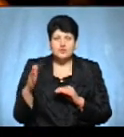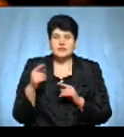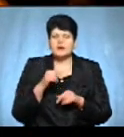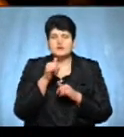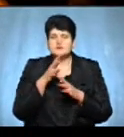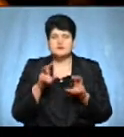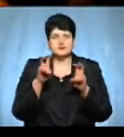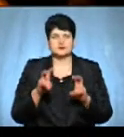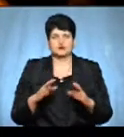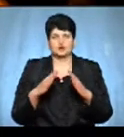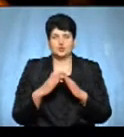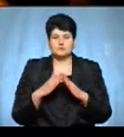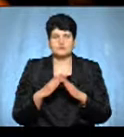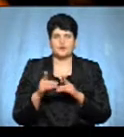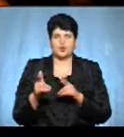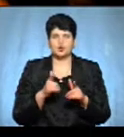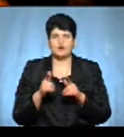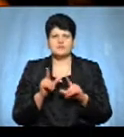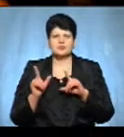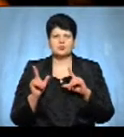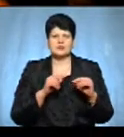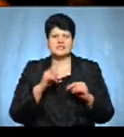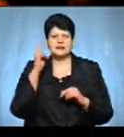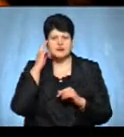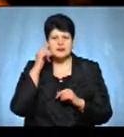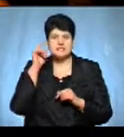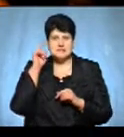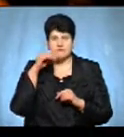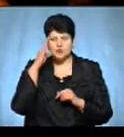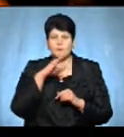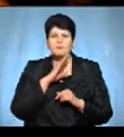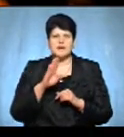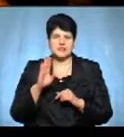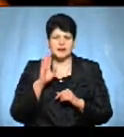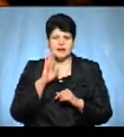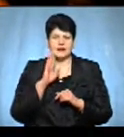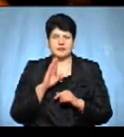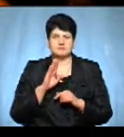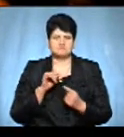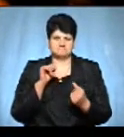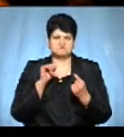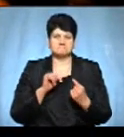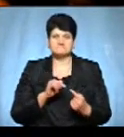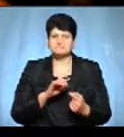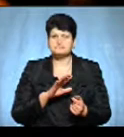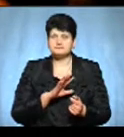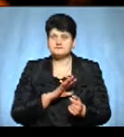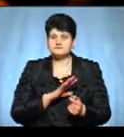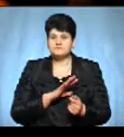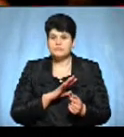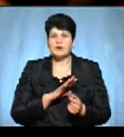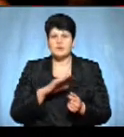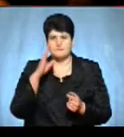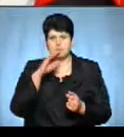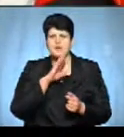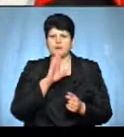вже підпільно готувався до поїздки в Київ, ну, оскільки знав би, що батьки не одобрили, кожна мати і